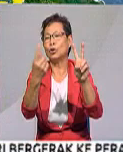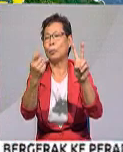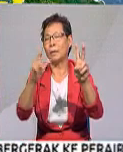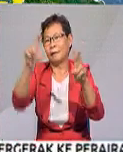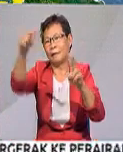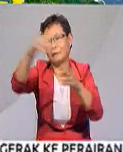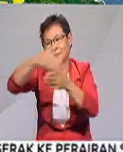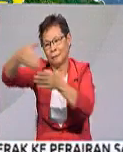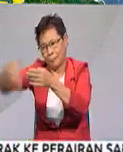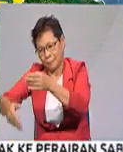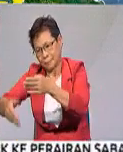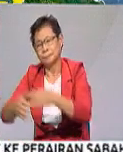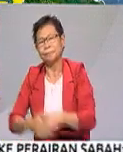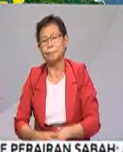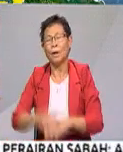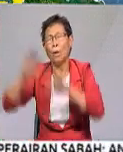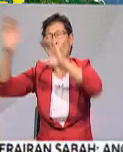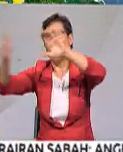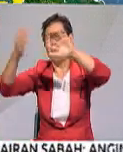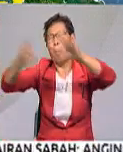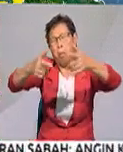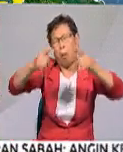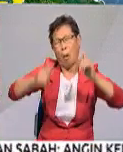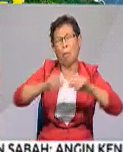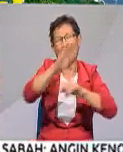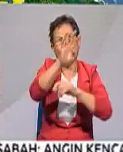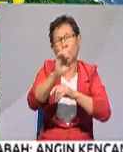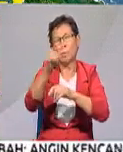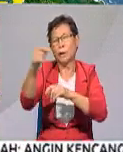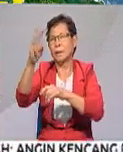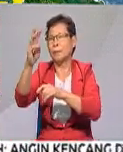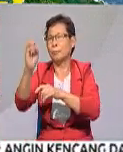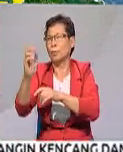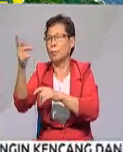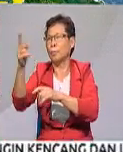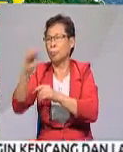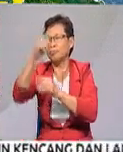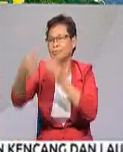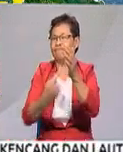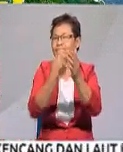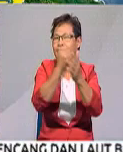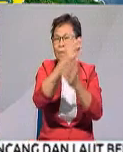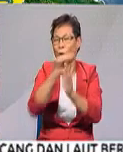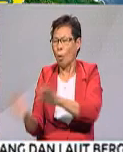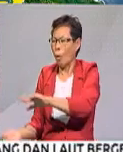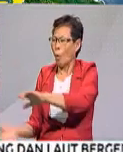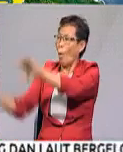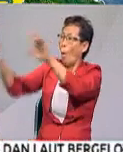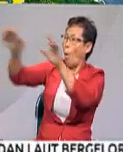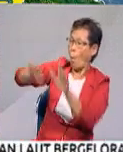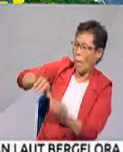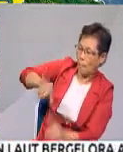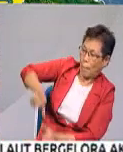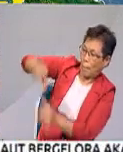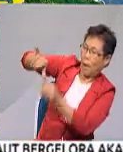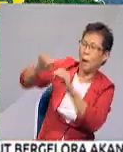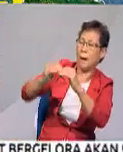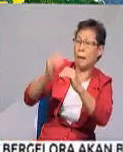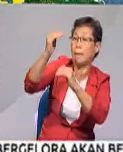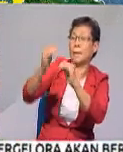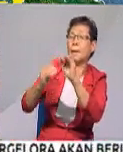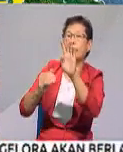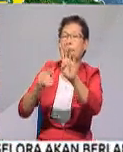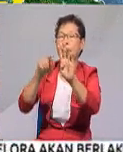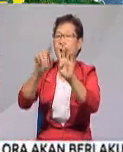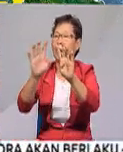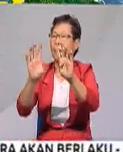nanti. Angin kencang dengan kelajuan 40 hingga 60 km sejam dan ketinggian ombak boleh melebihi